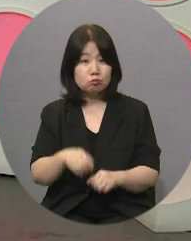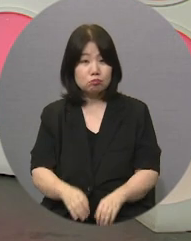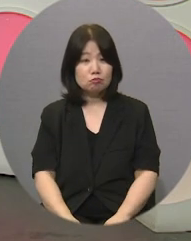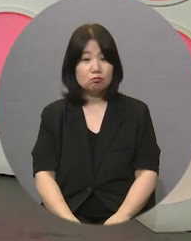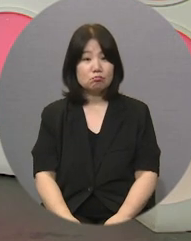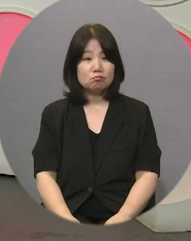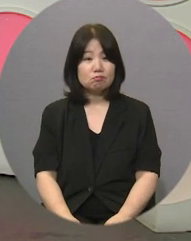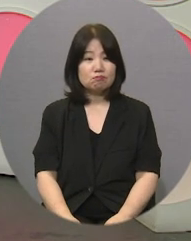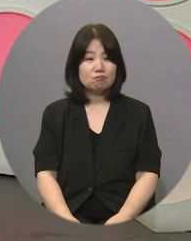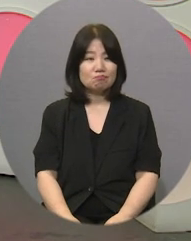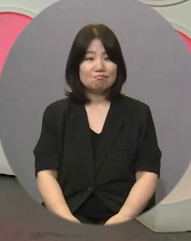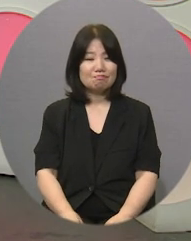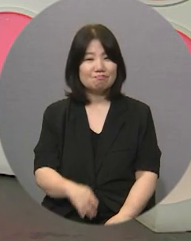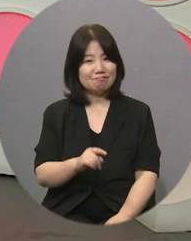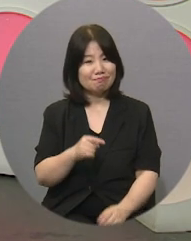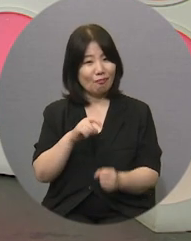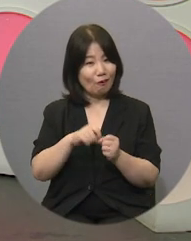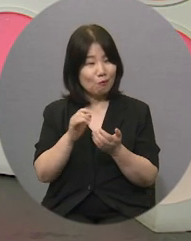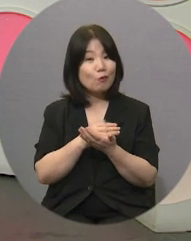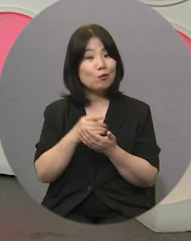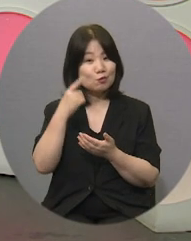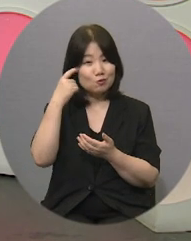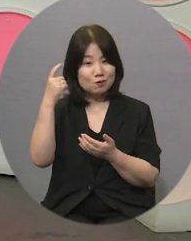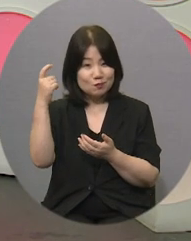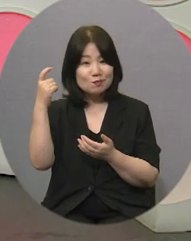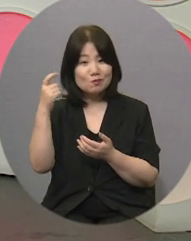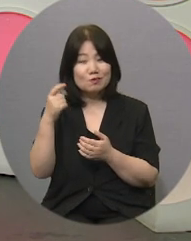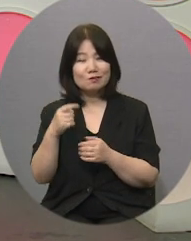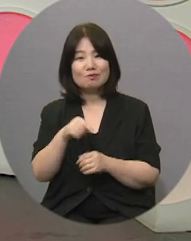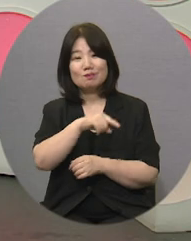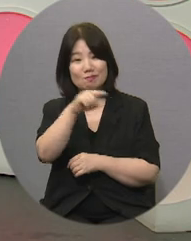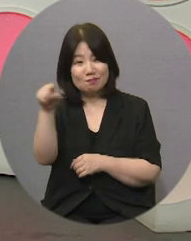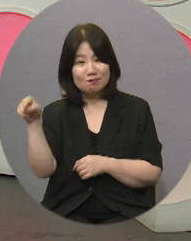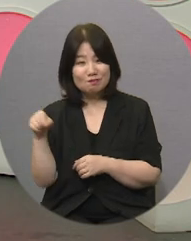나와요. 떡볶이와 또 추억을 많이 가지셨던 네. 우리